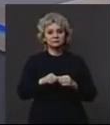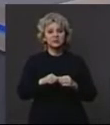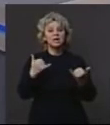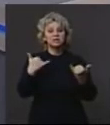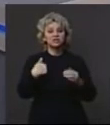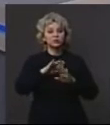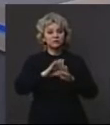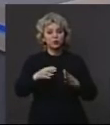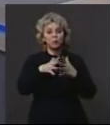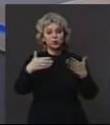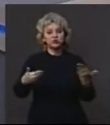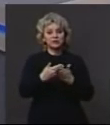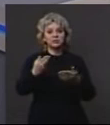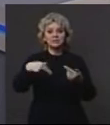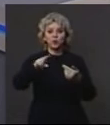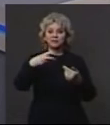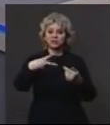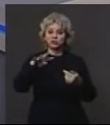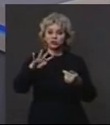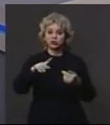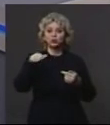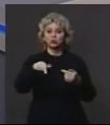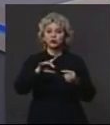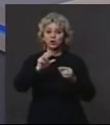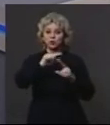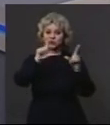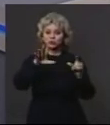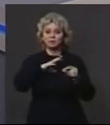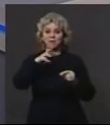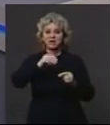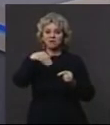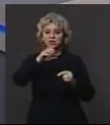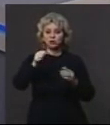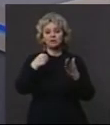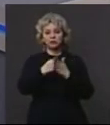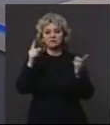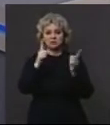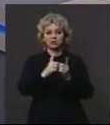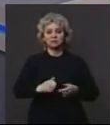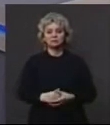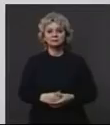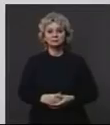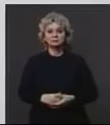На сегодня у меня все. Еще больше новостей на сайте don24.ru. В студии была Мария Филинкова. До встречи.